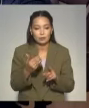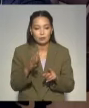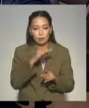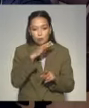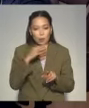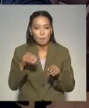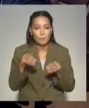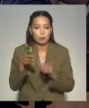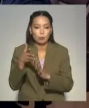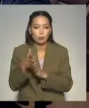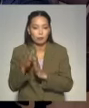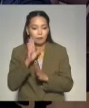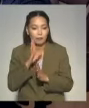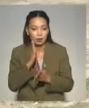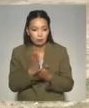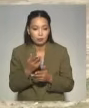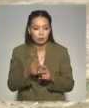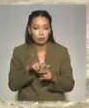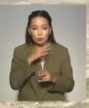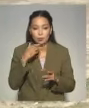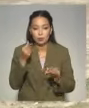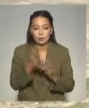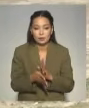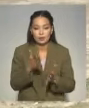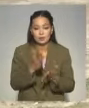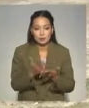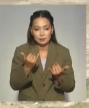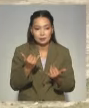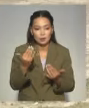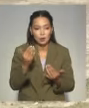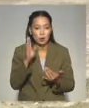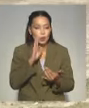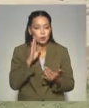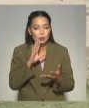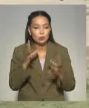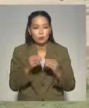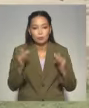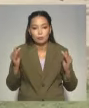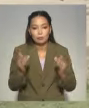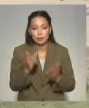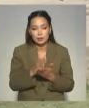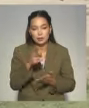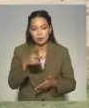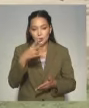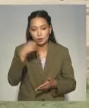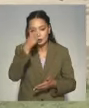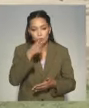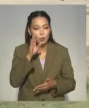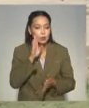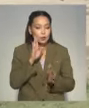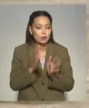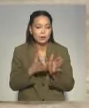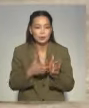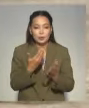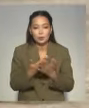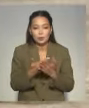болуда. Бұл үлкен шығын. Ғылыми болжамдарға сәйкес судың көлемі азая береді. 2040 жылға қарай су тапшылығы